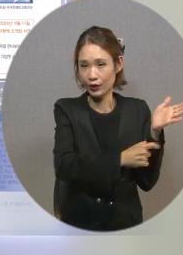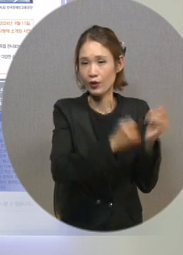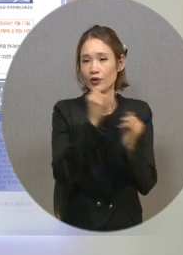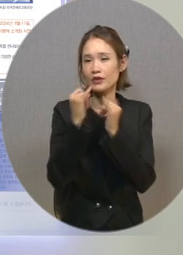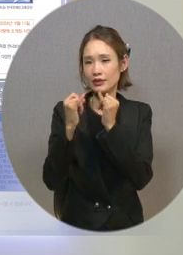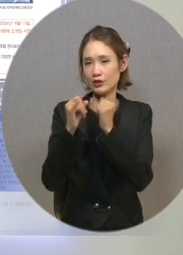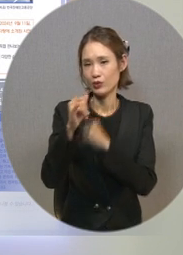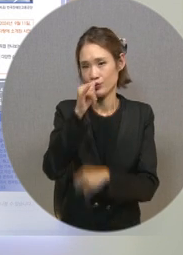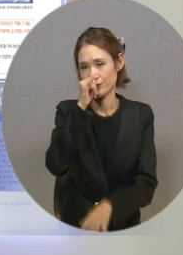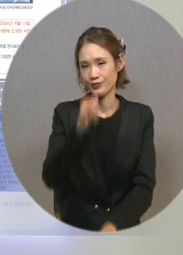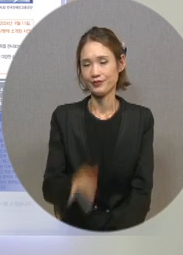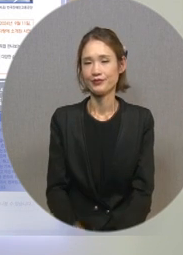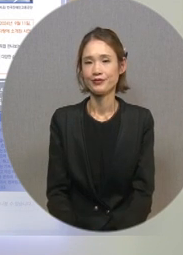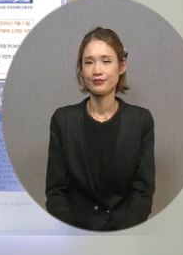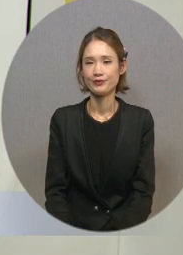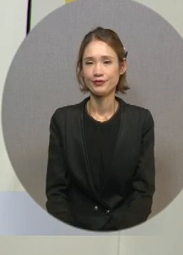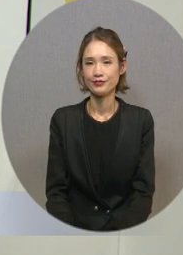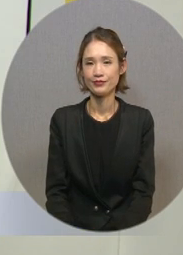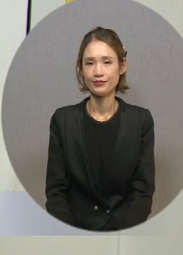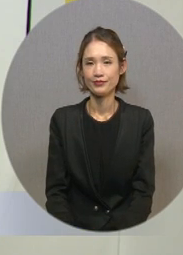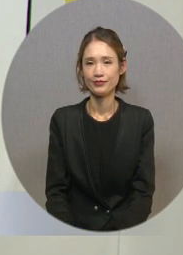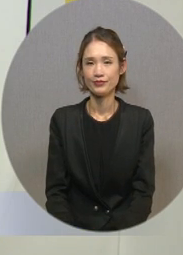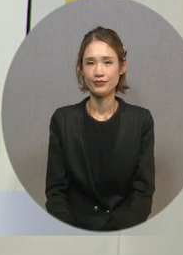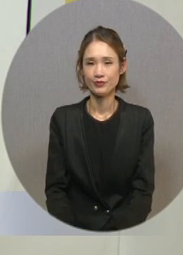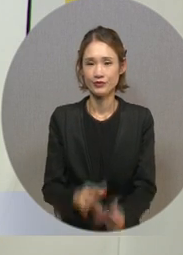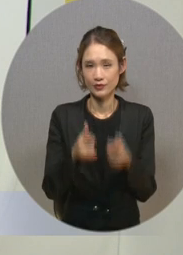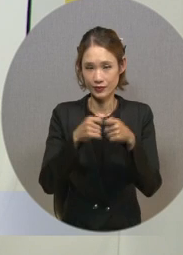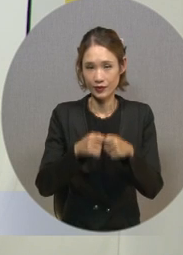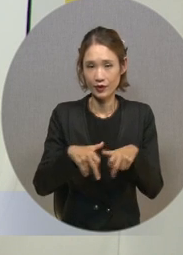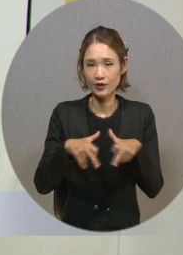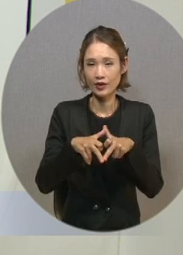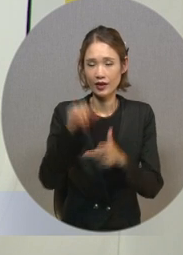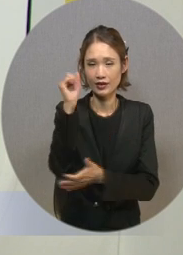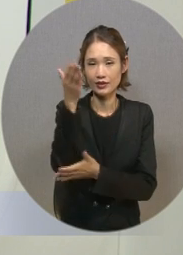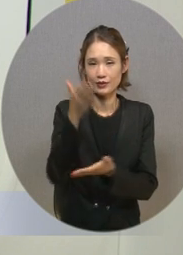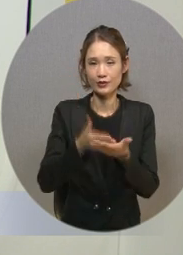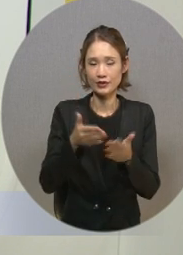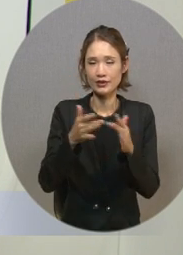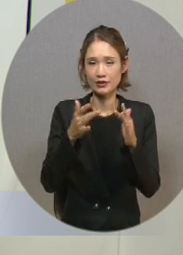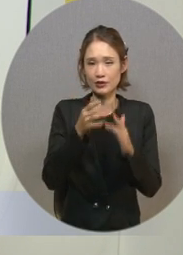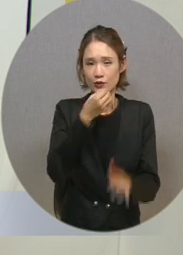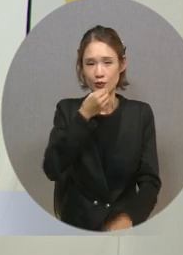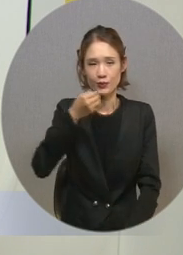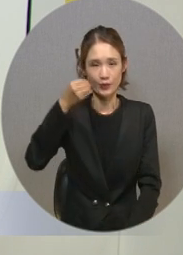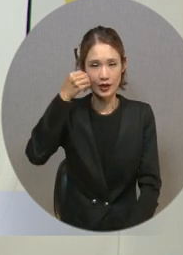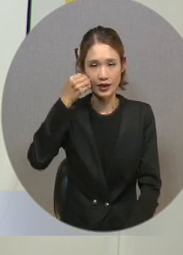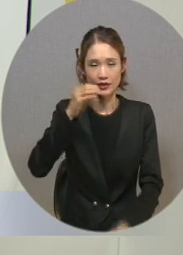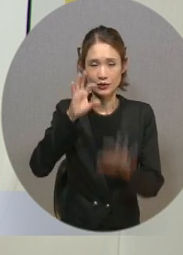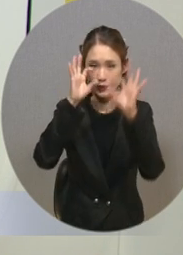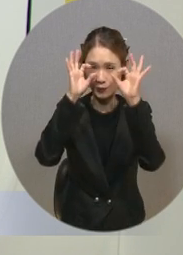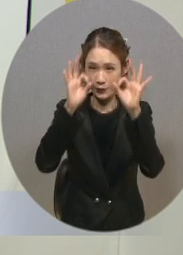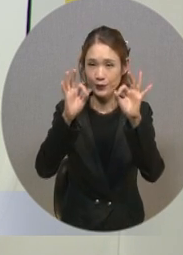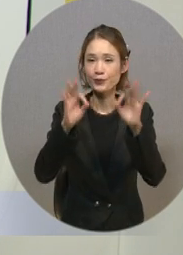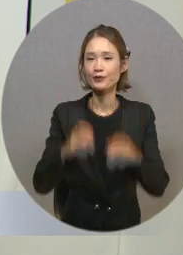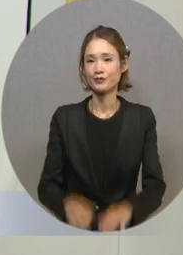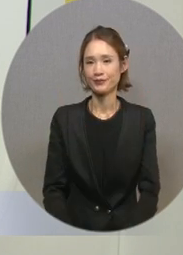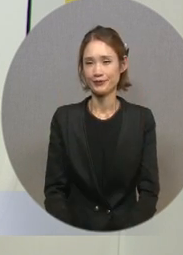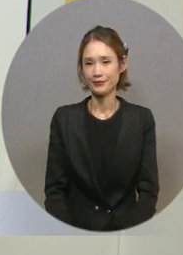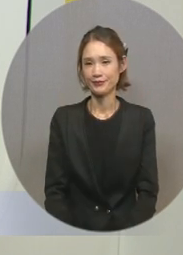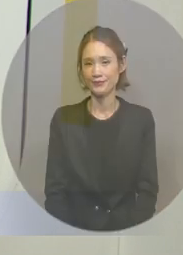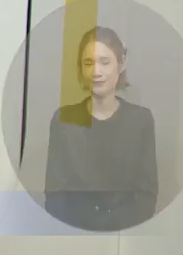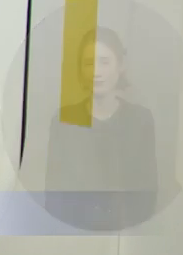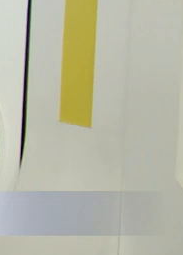인터뷰가 함께 실렸네요 더 자세한 뉴스는 장애인 신문과 웰페어 뉴스 홈페이지를 통해 확인할 수